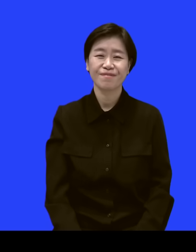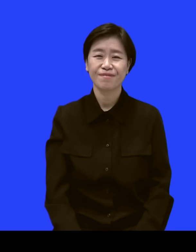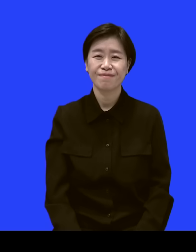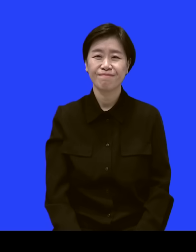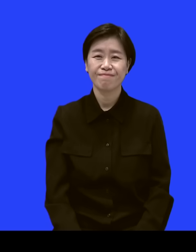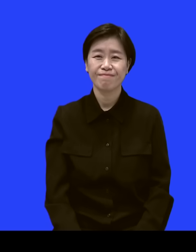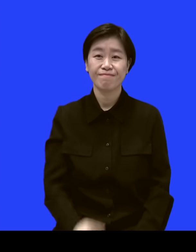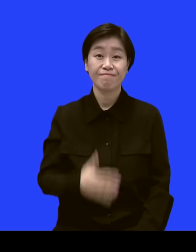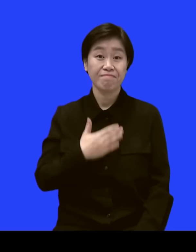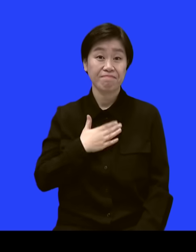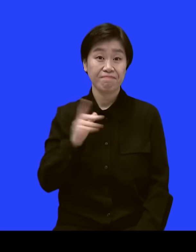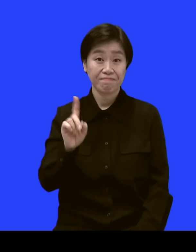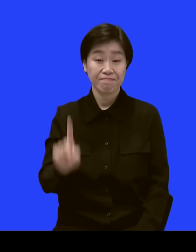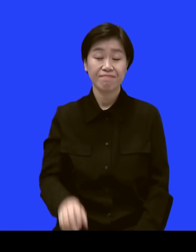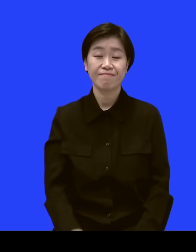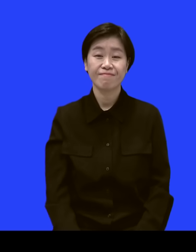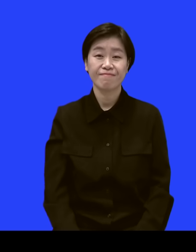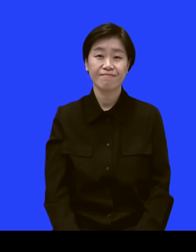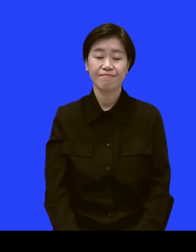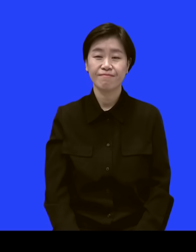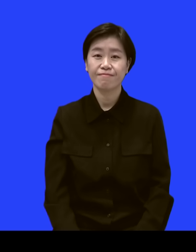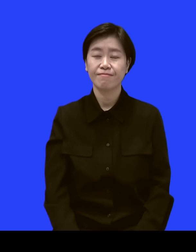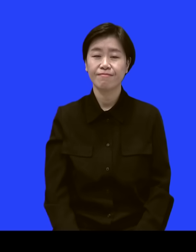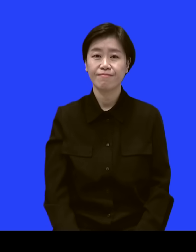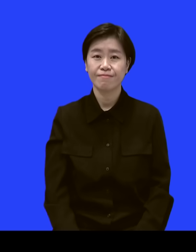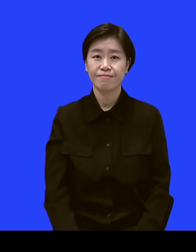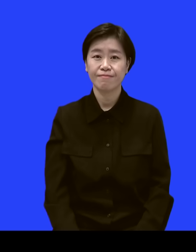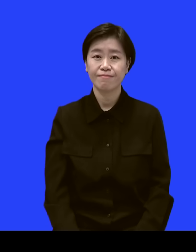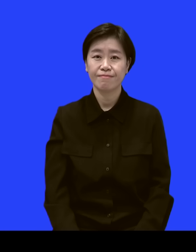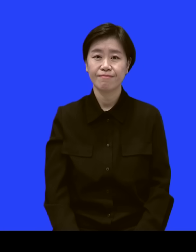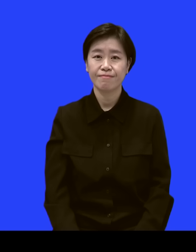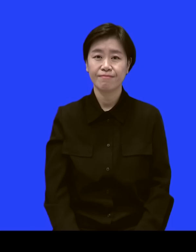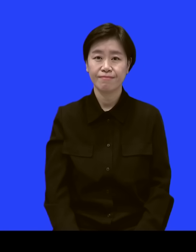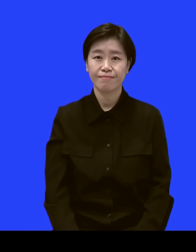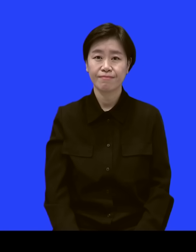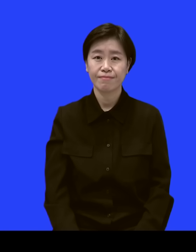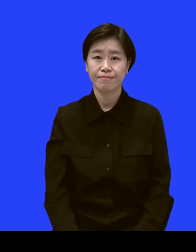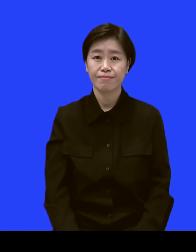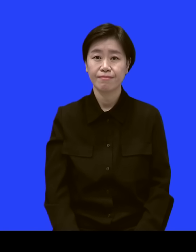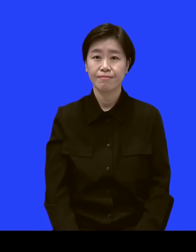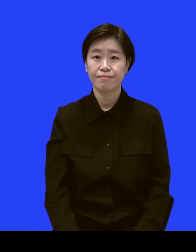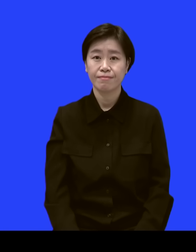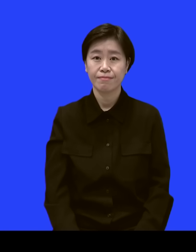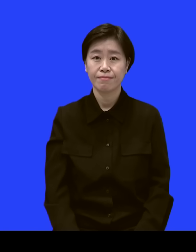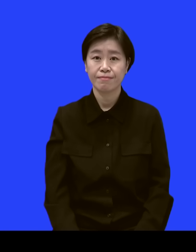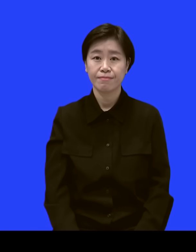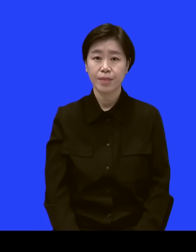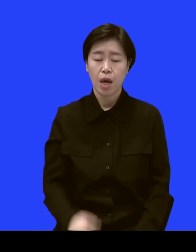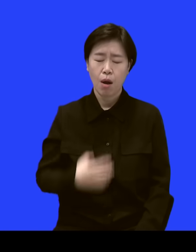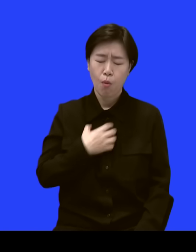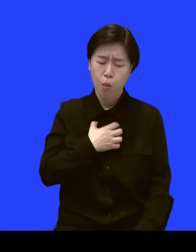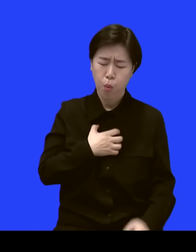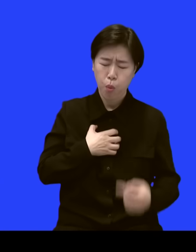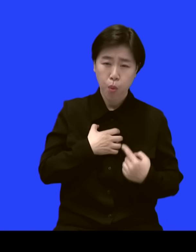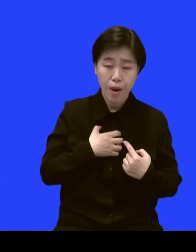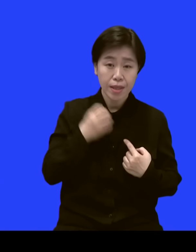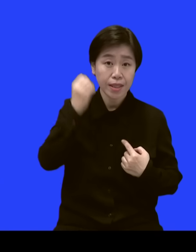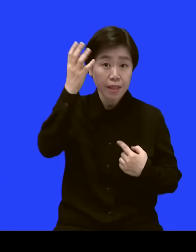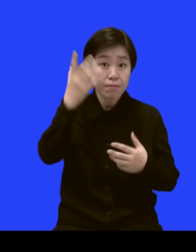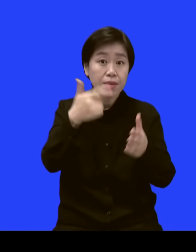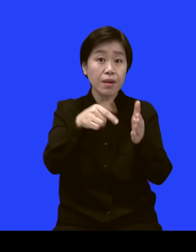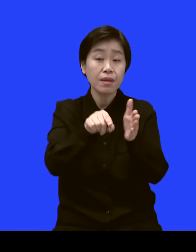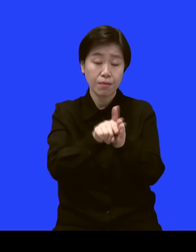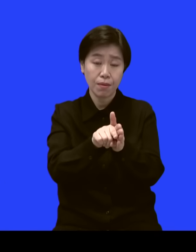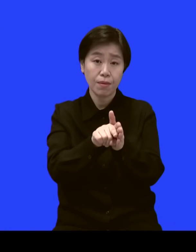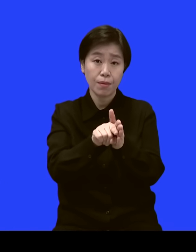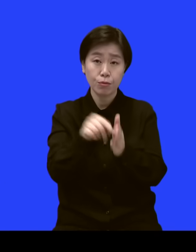아니, 저는 이렇게 이야기를 쭉 들으면서 사실 아프지 않고 싶어서 술 먹었고 아프지 않고 싶어서